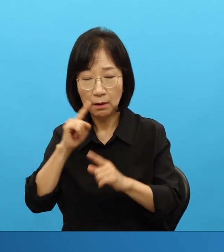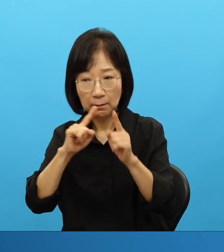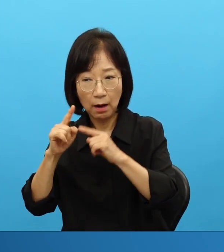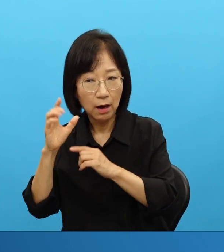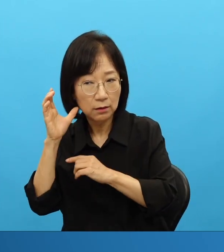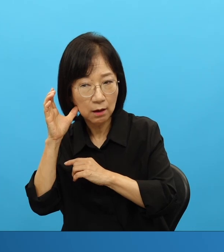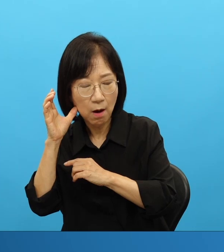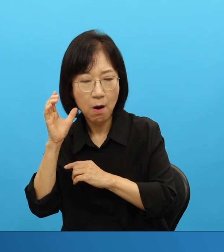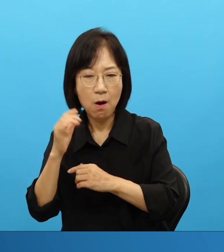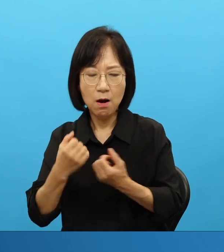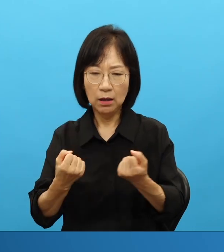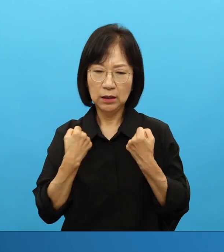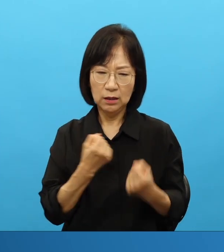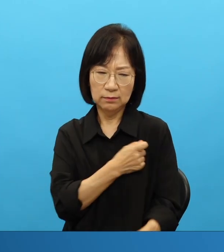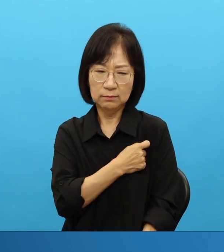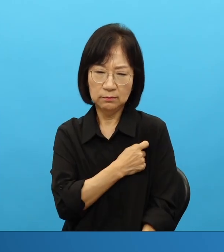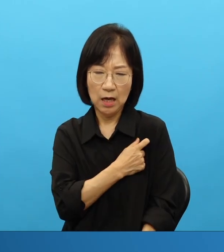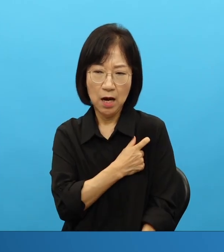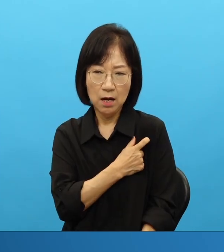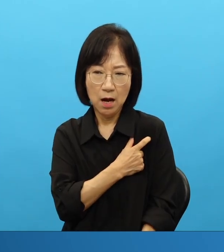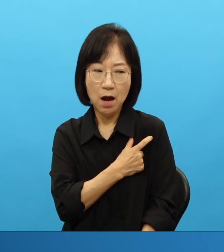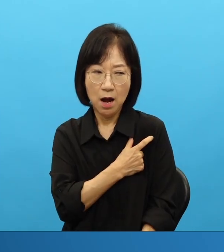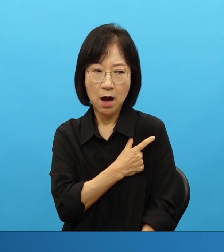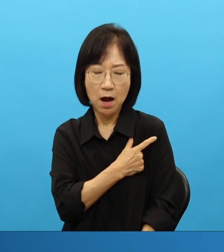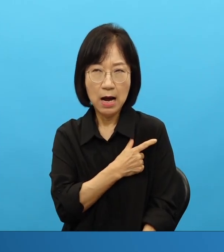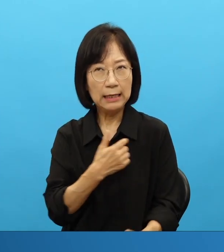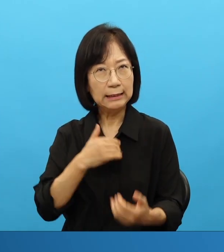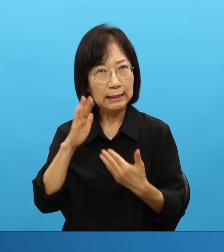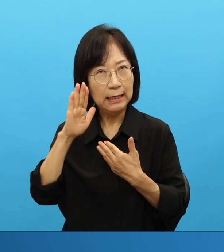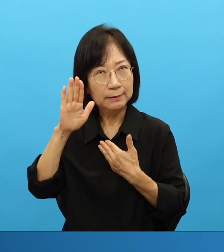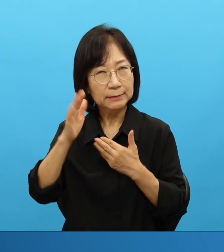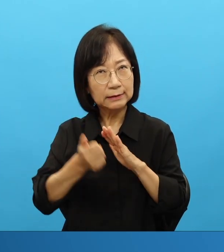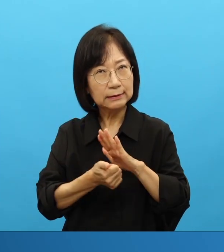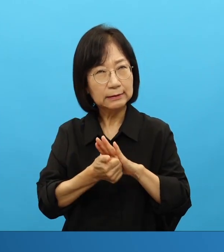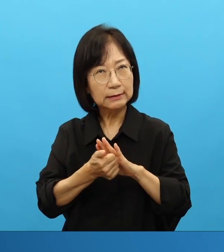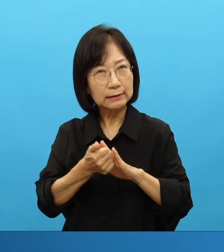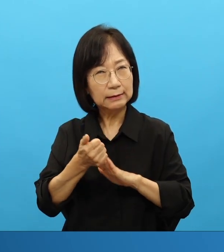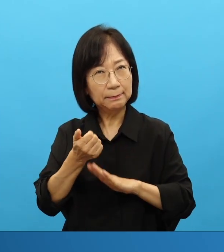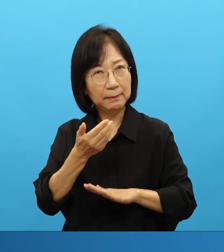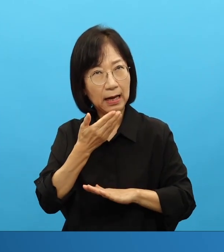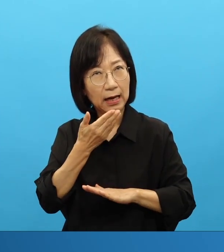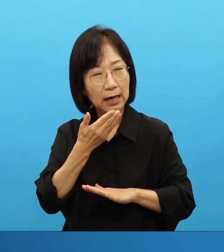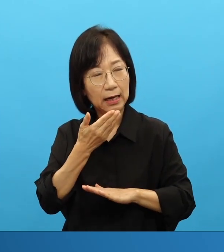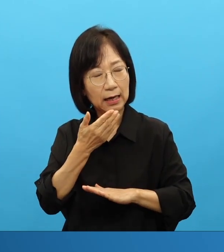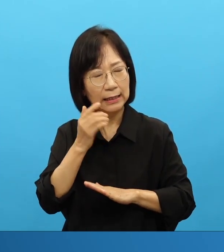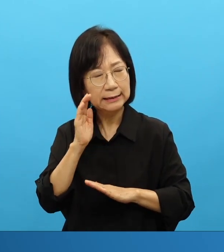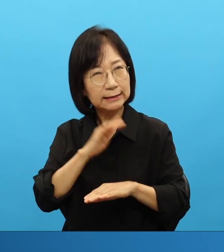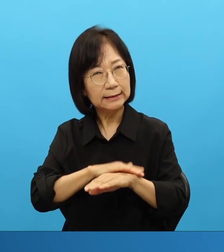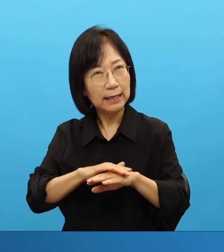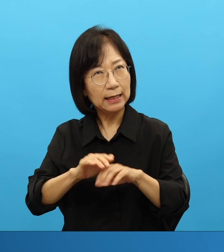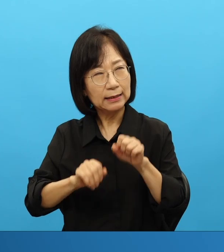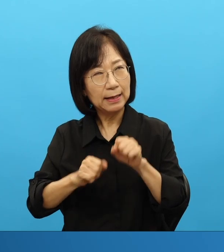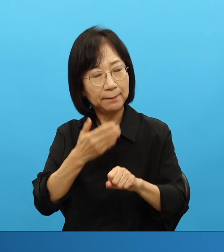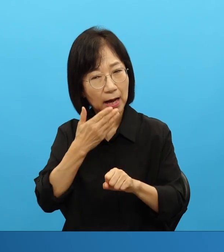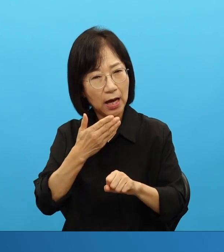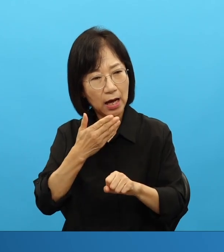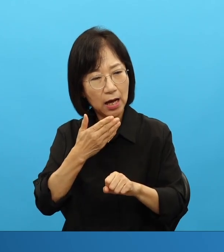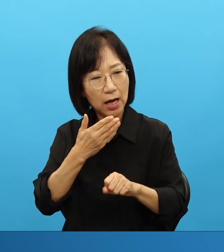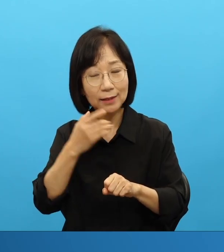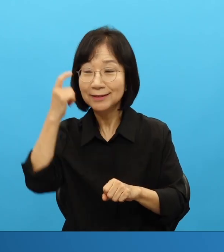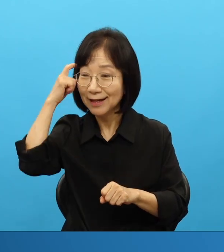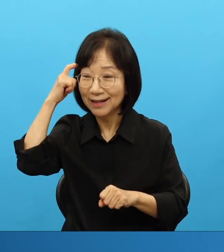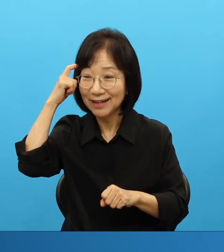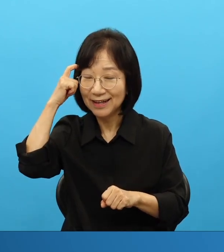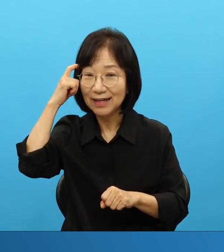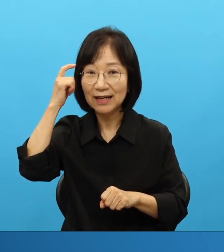shift took place in my life, 내가 but 뭐 I was 앞으로 잘할 encouraged 수 by it. 있을까? I thought to myself, maybe I can do better. 그 장모님이 그냥